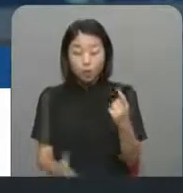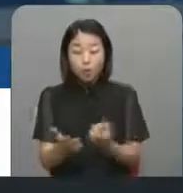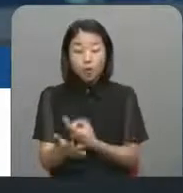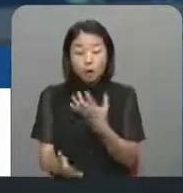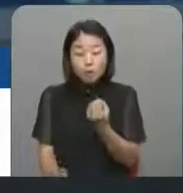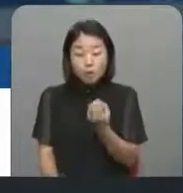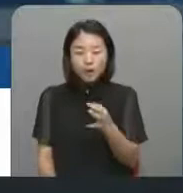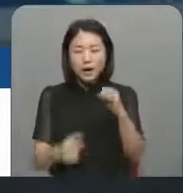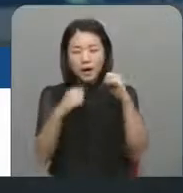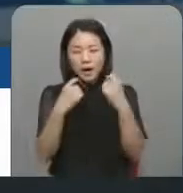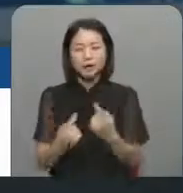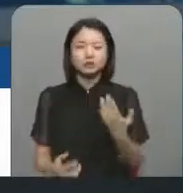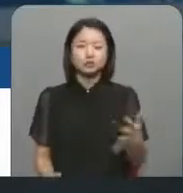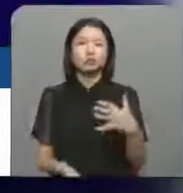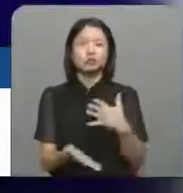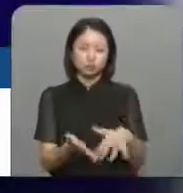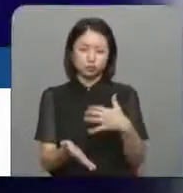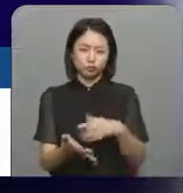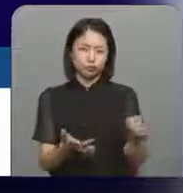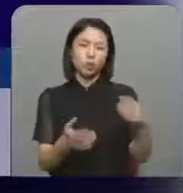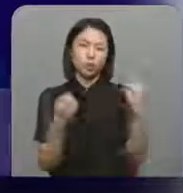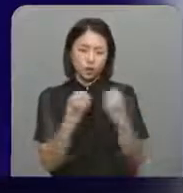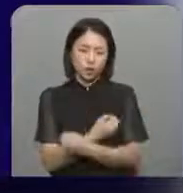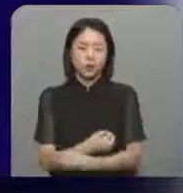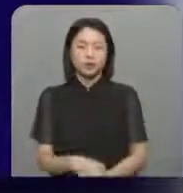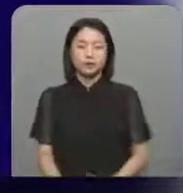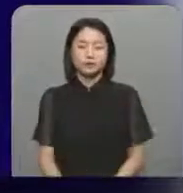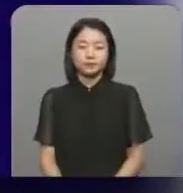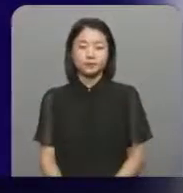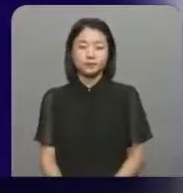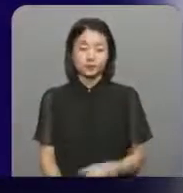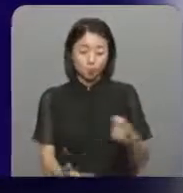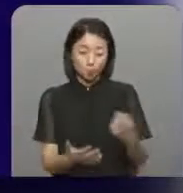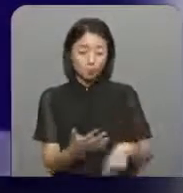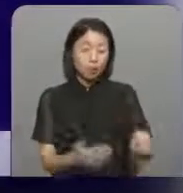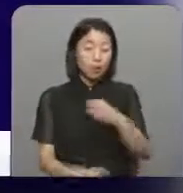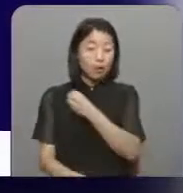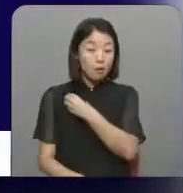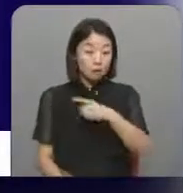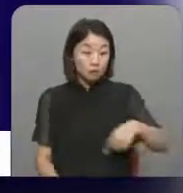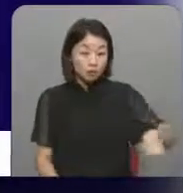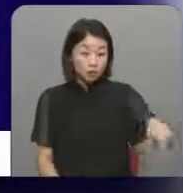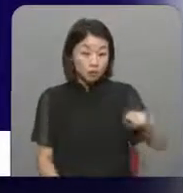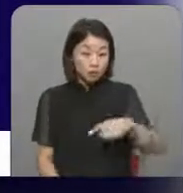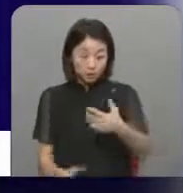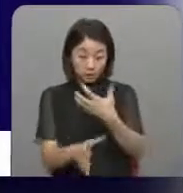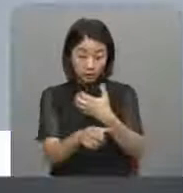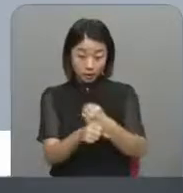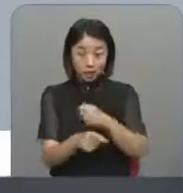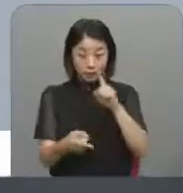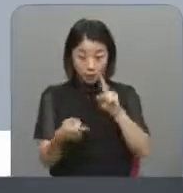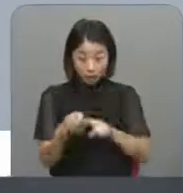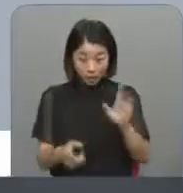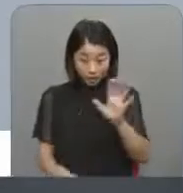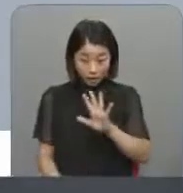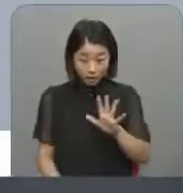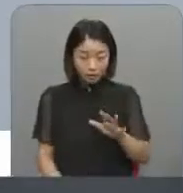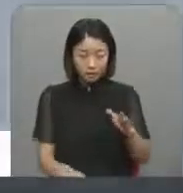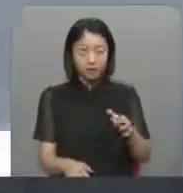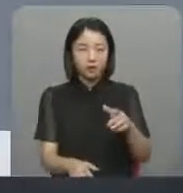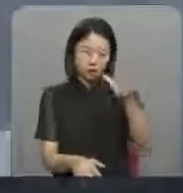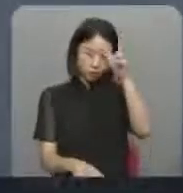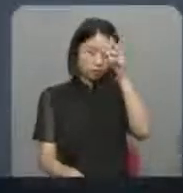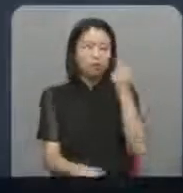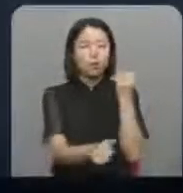할인 혜택에 대한 횟수거든요. 골프장 기존 회원들은 계약 내용이 이행되지 않을 경우 관계 기관의